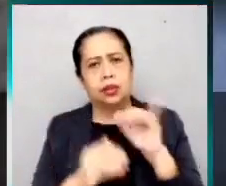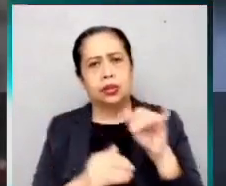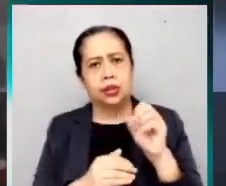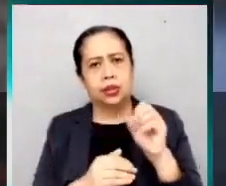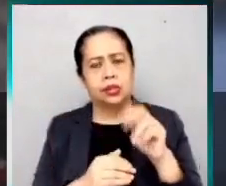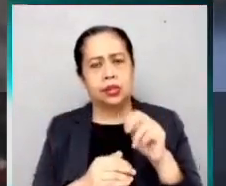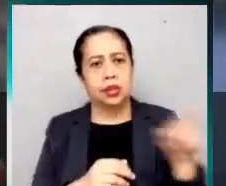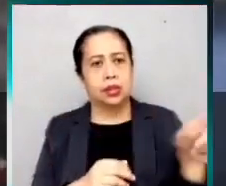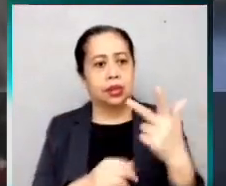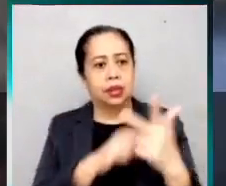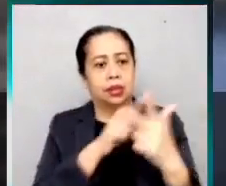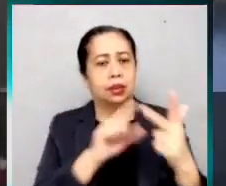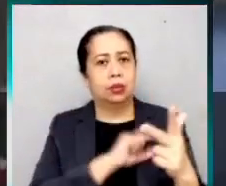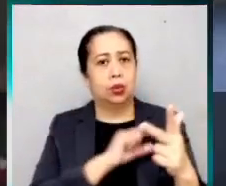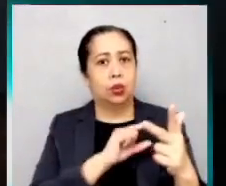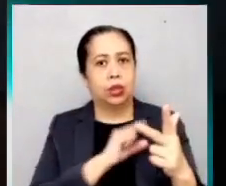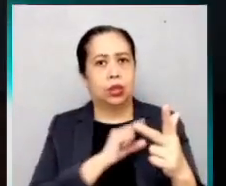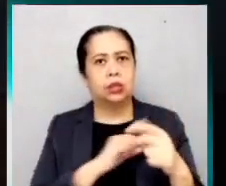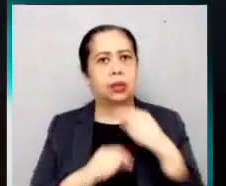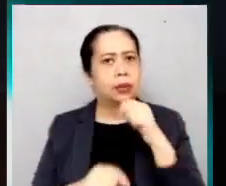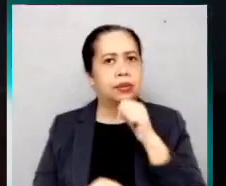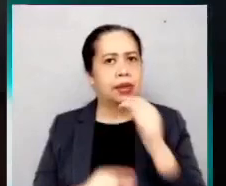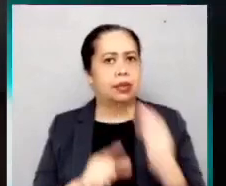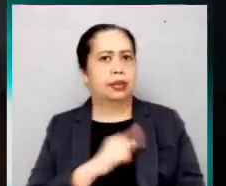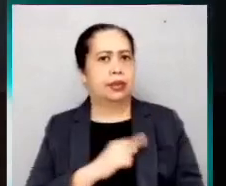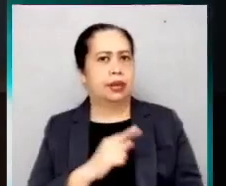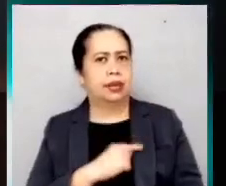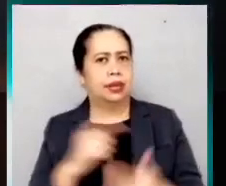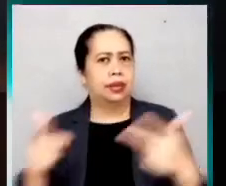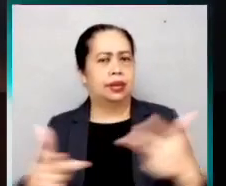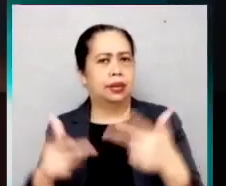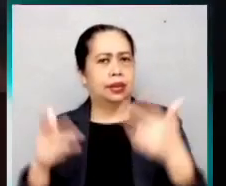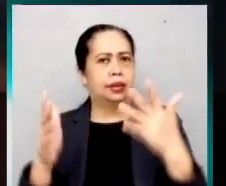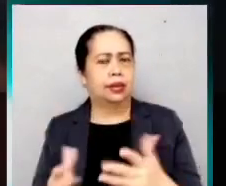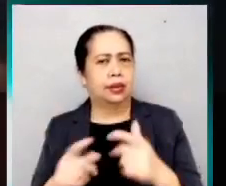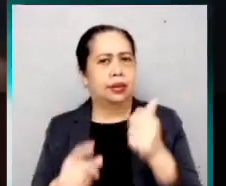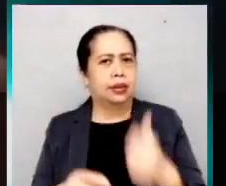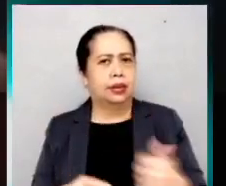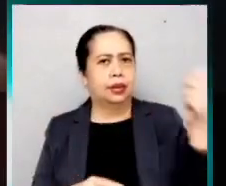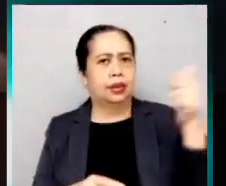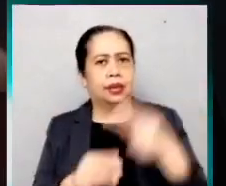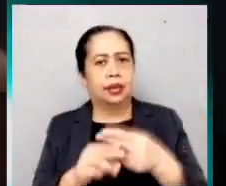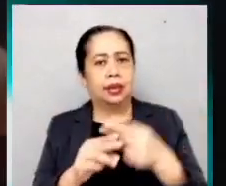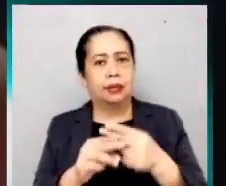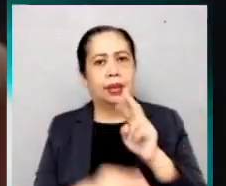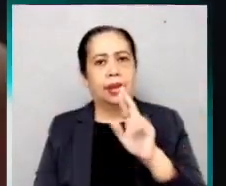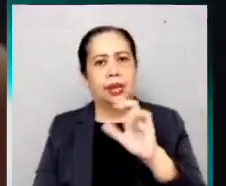3 pulis na sangkot sa pagkawala ng isabong master agent na si Ricardo Lasco.